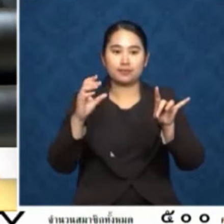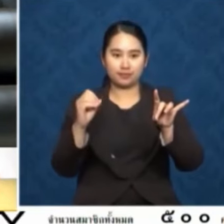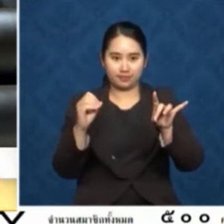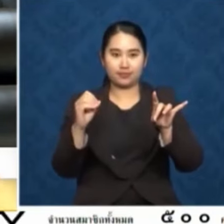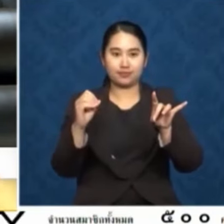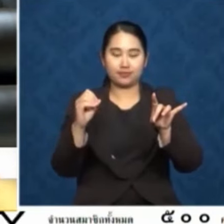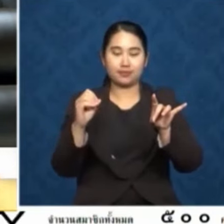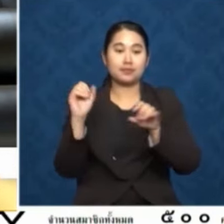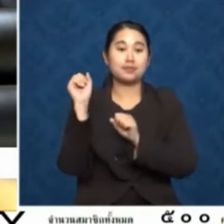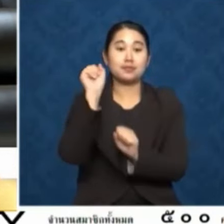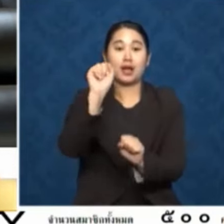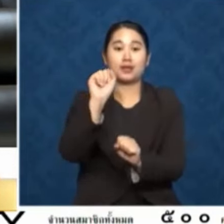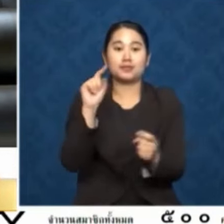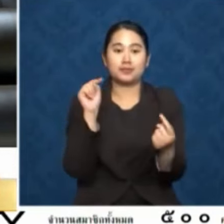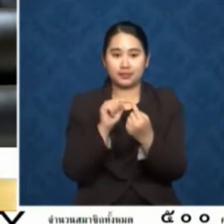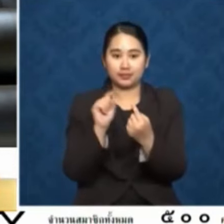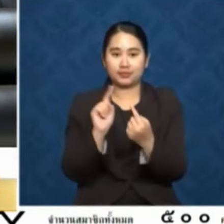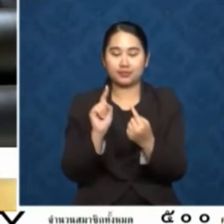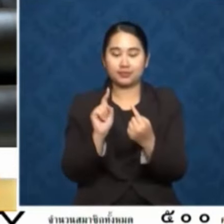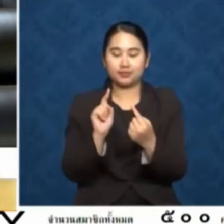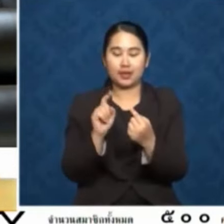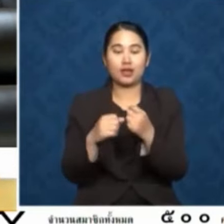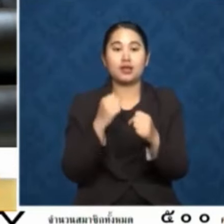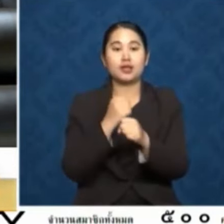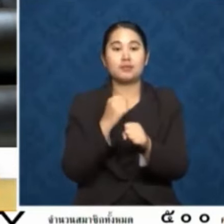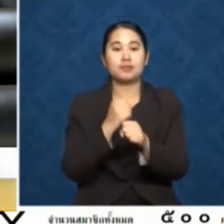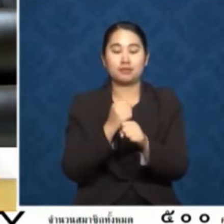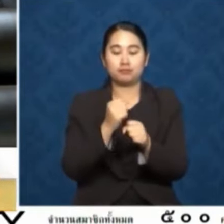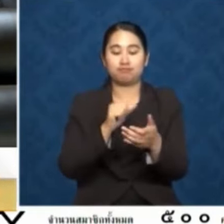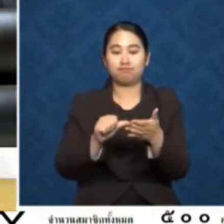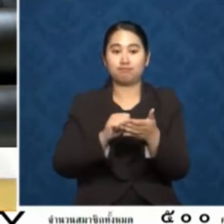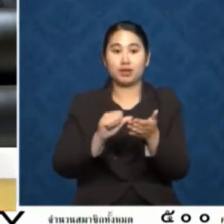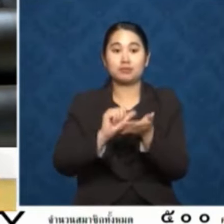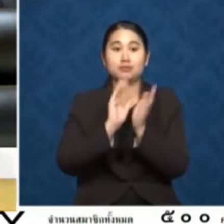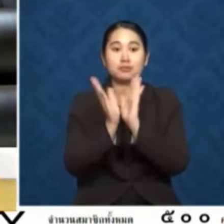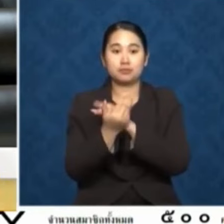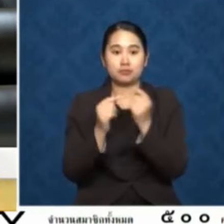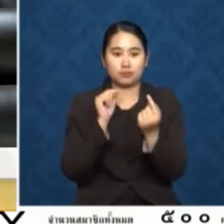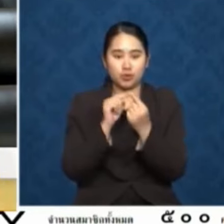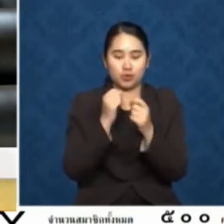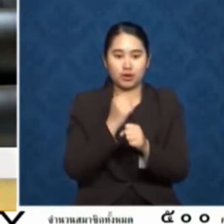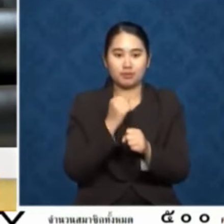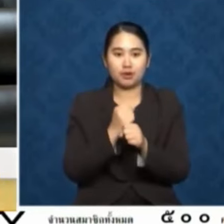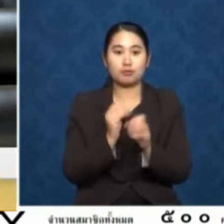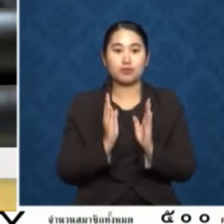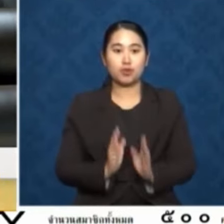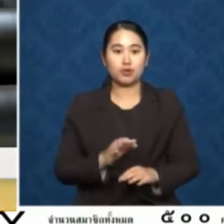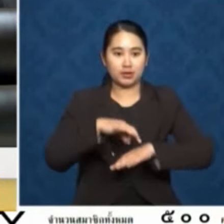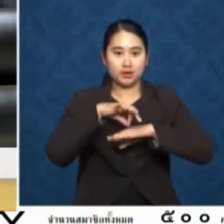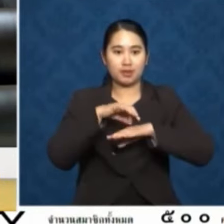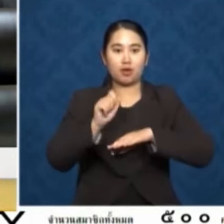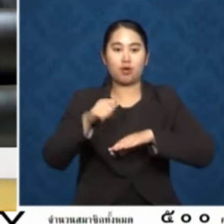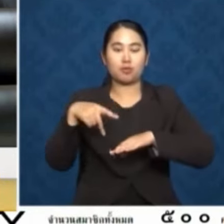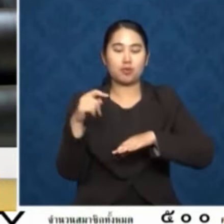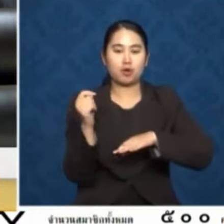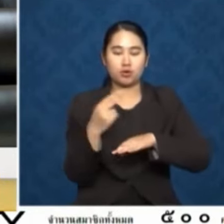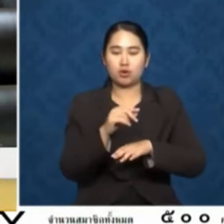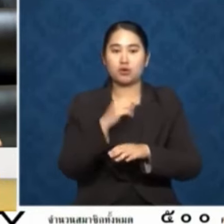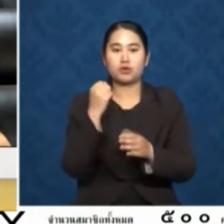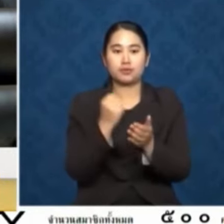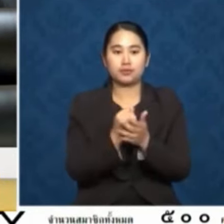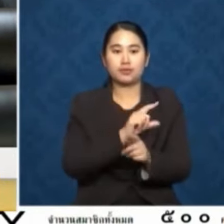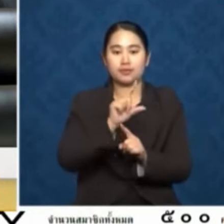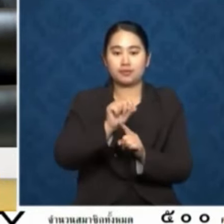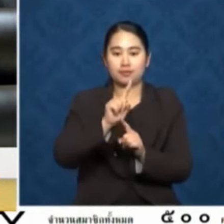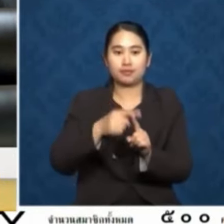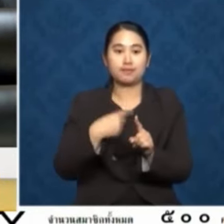2560เรื่องการขับเคลื่อนการปฏิรูปการบริหารงานส่วนบุคคลท้องถิ่นลงมาที่21กุ